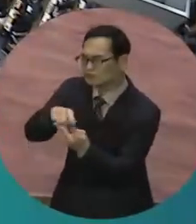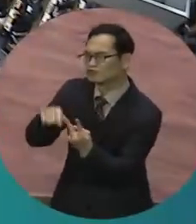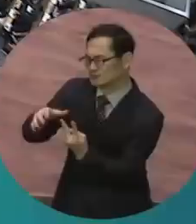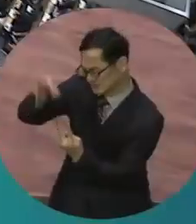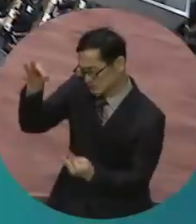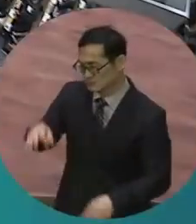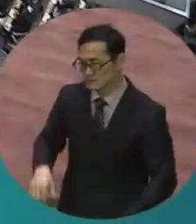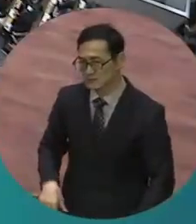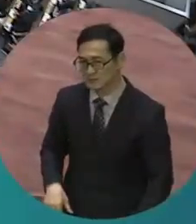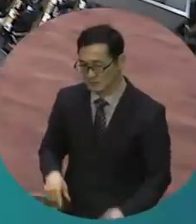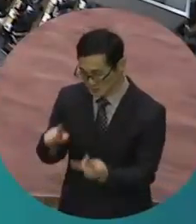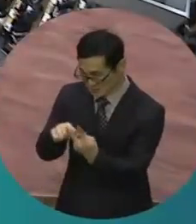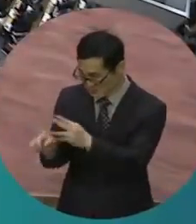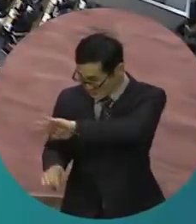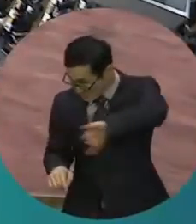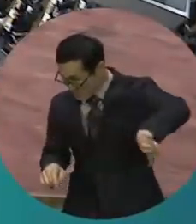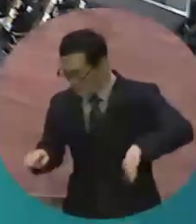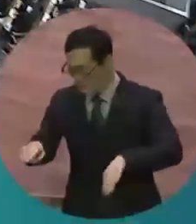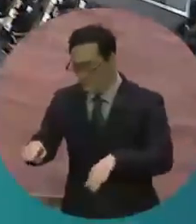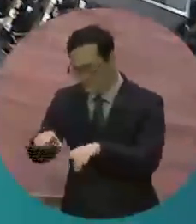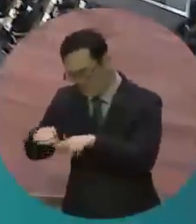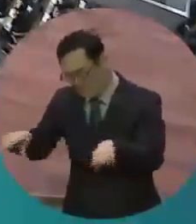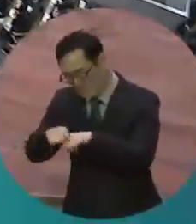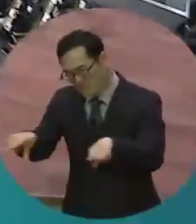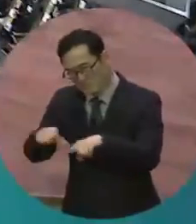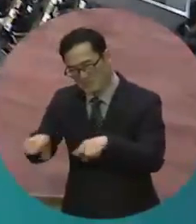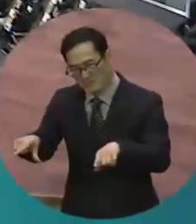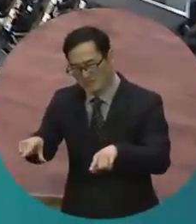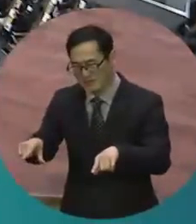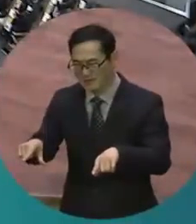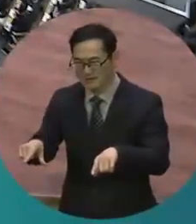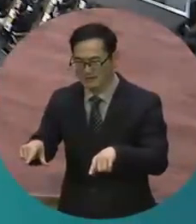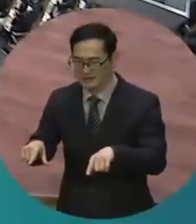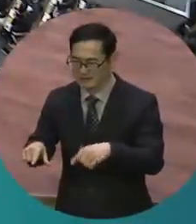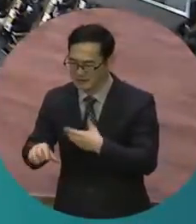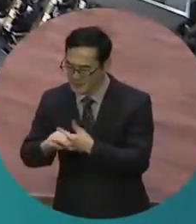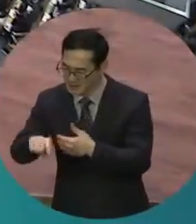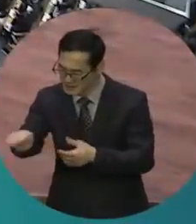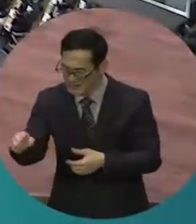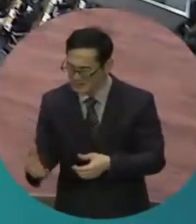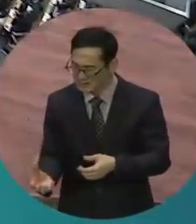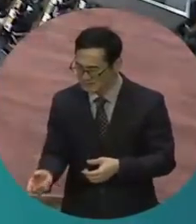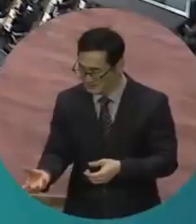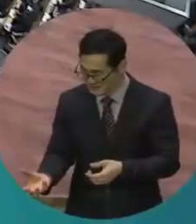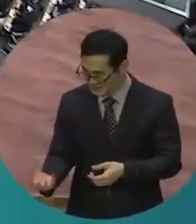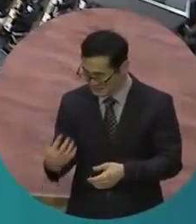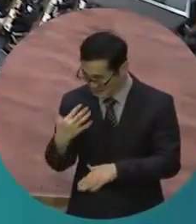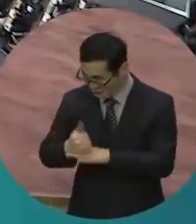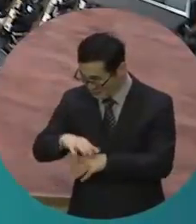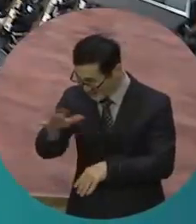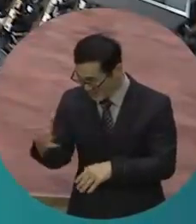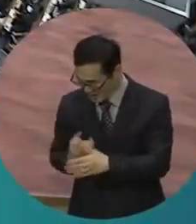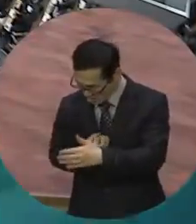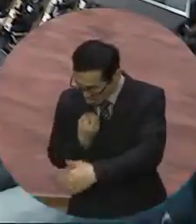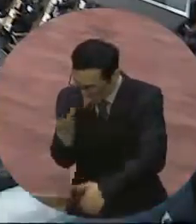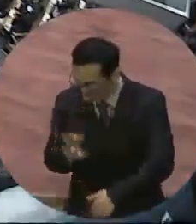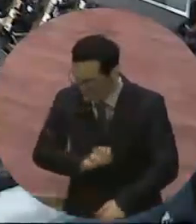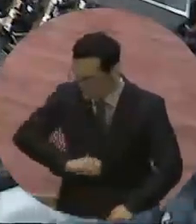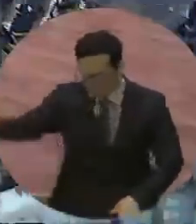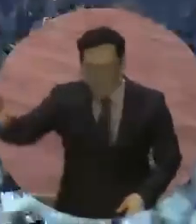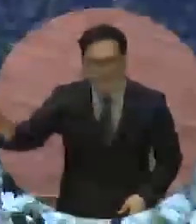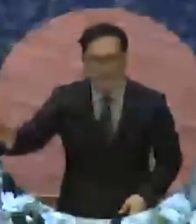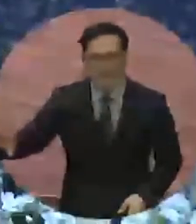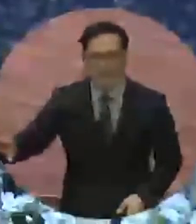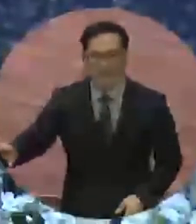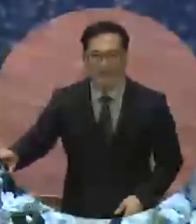미지근하여 뜨겁지도 아니하고 차지도 아니하니 내 입에서 너를 토하여 내버리리라. 차지도 않고 뜨겁지도